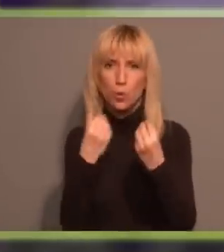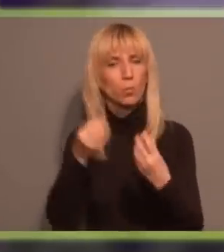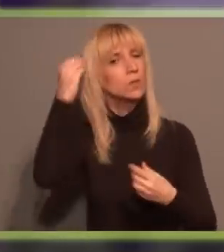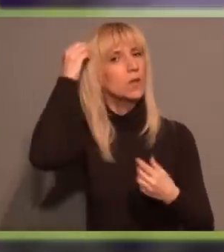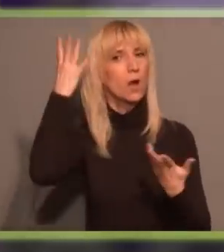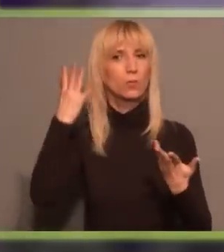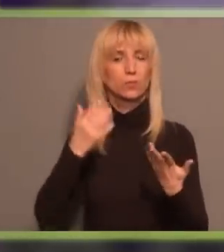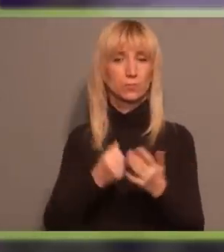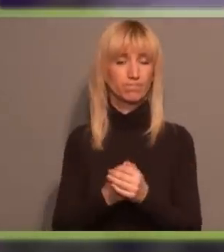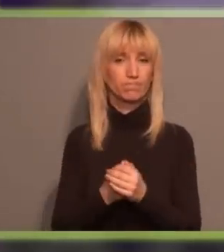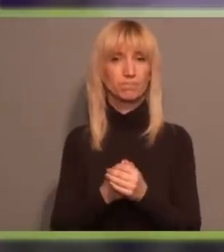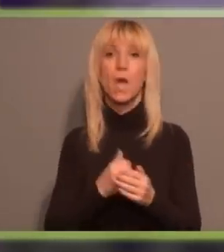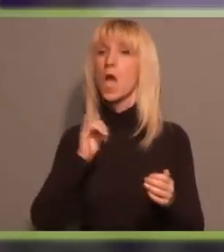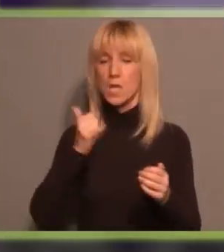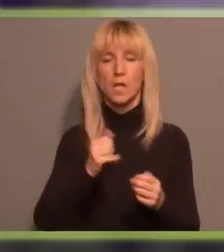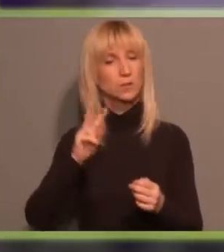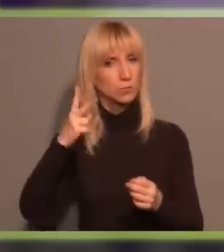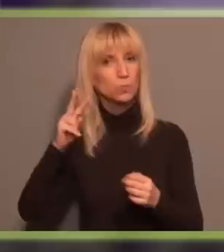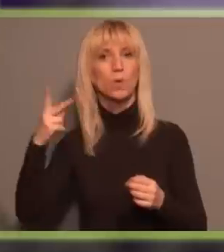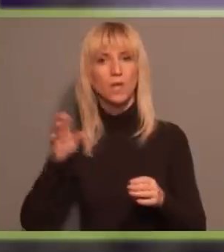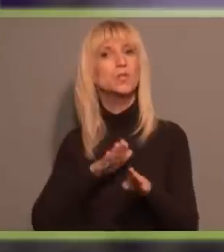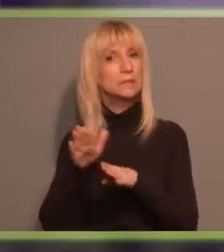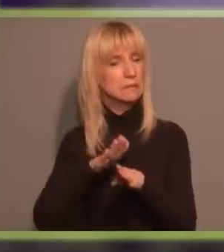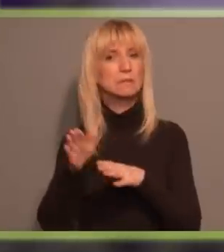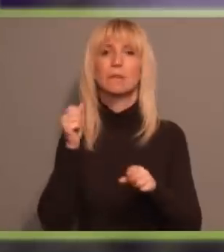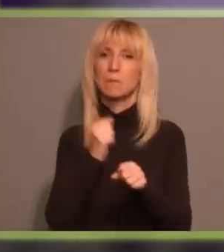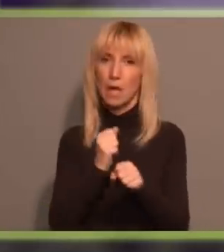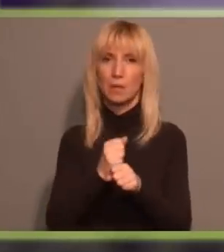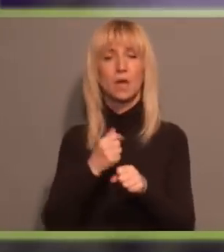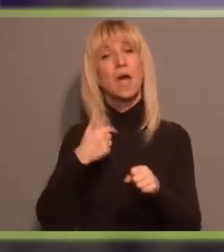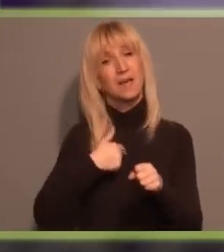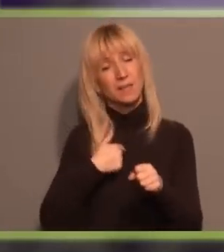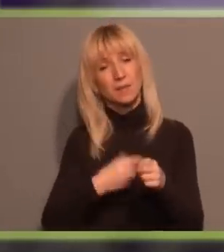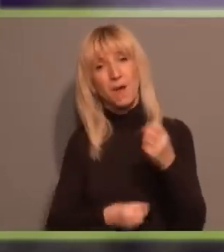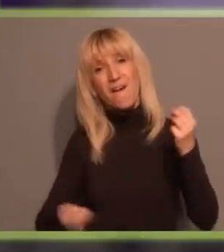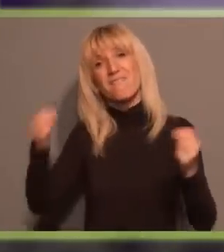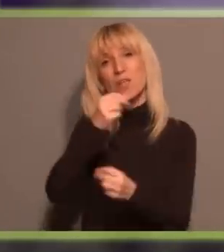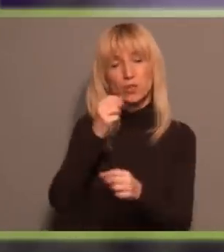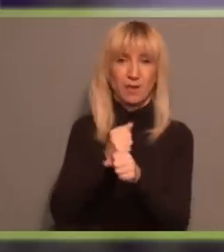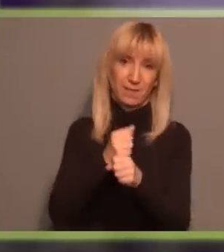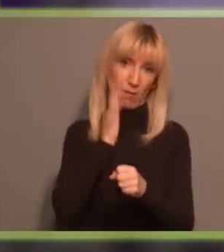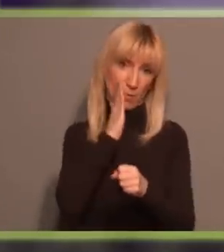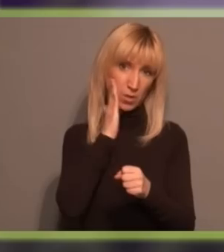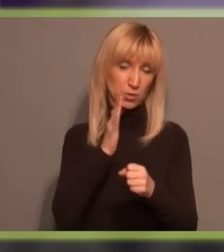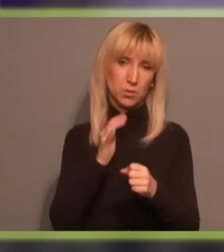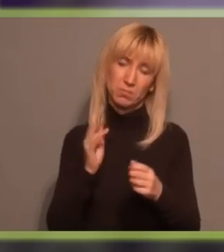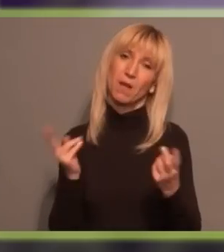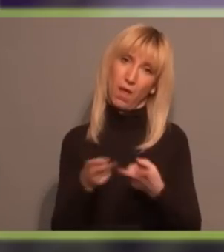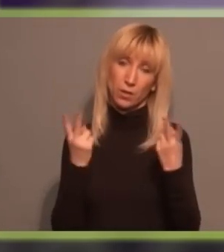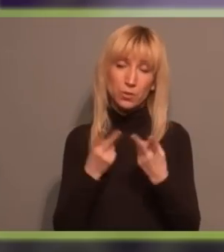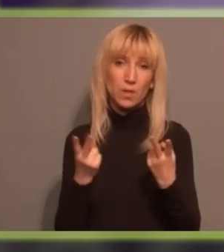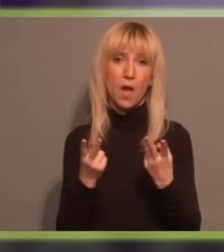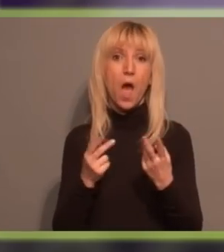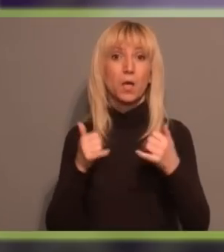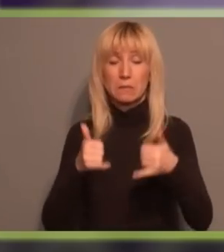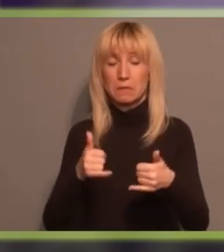radili, šta znam. Jeste, drugačiji sistem rade, zato sam bila više u američkom sistemu i zato mi je u glavi i zato ne